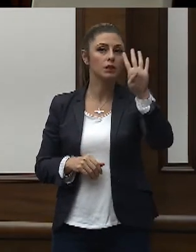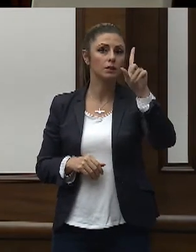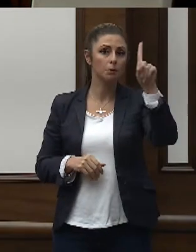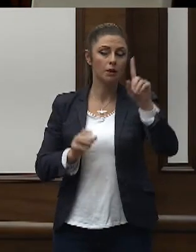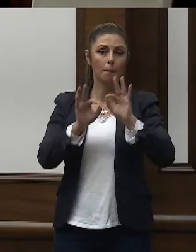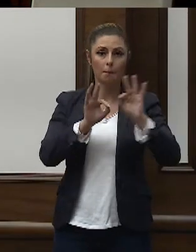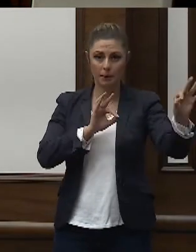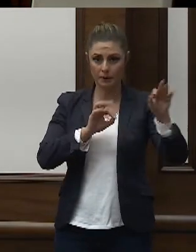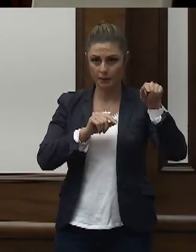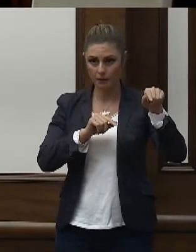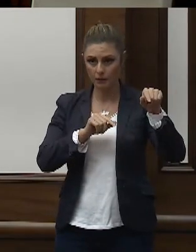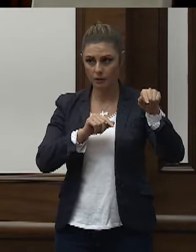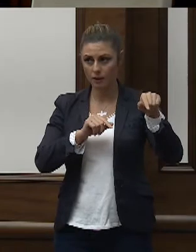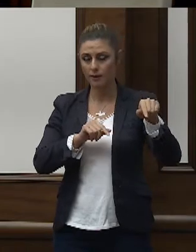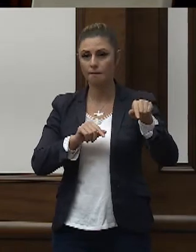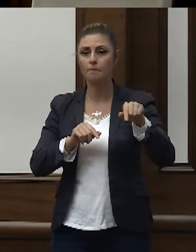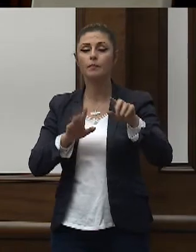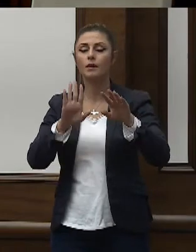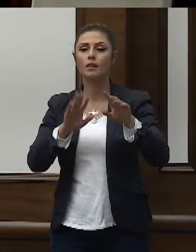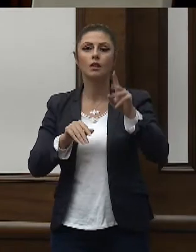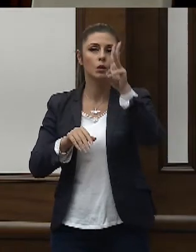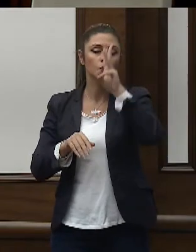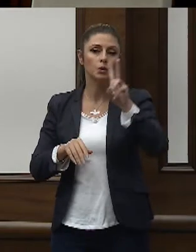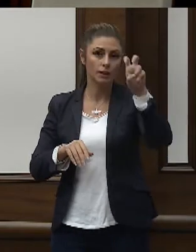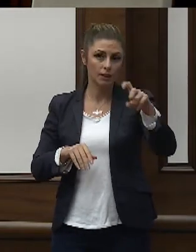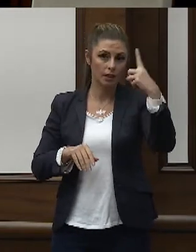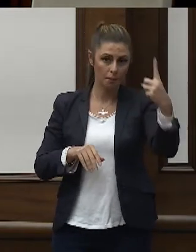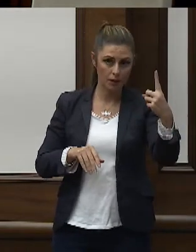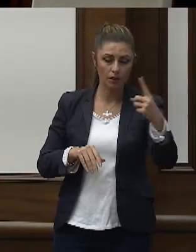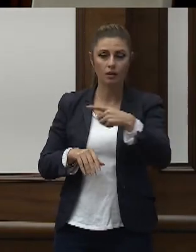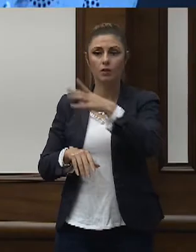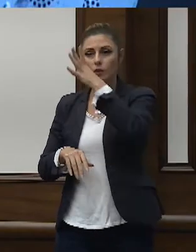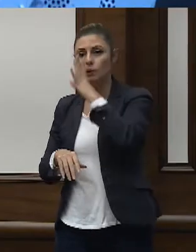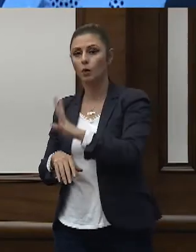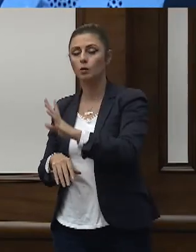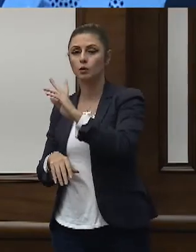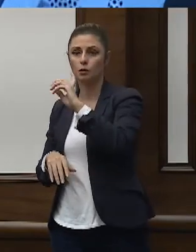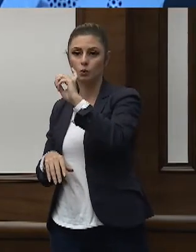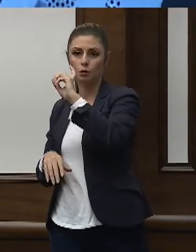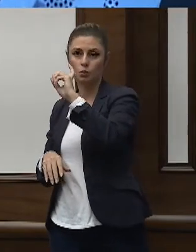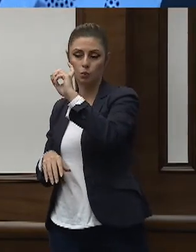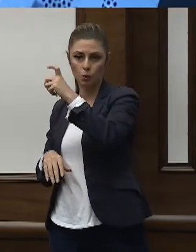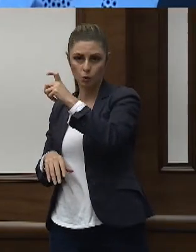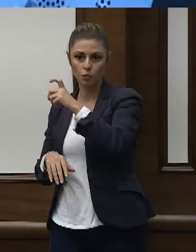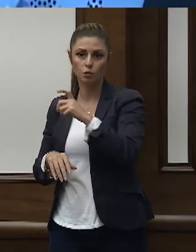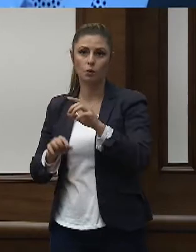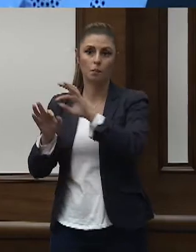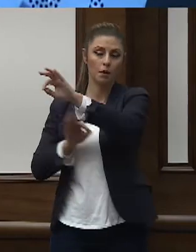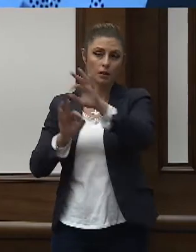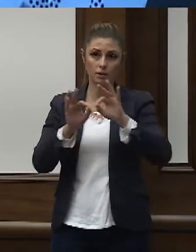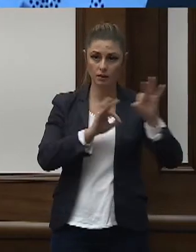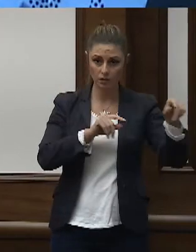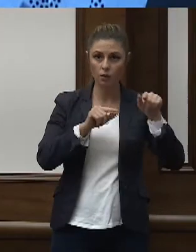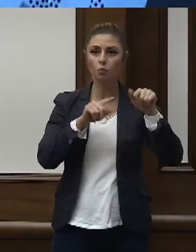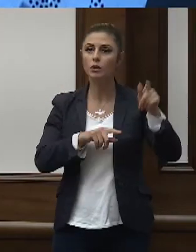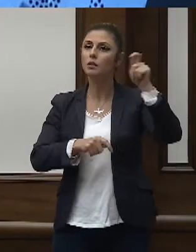341 metrekare. 381 ve 409. Pardon. 381 ve 409 metrekarelik iki tane müstakil parsel haline getiriliyor ve bunların